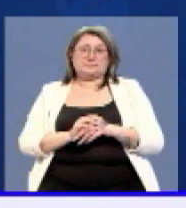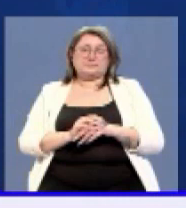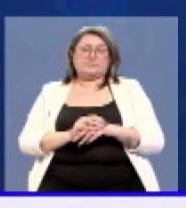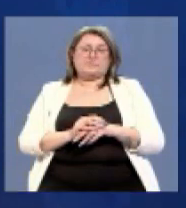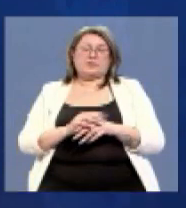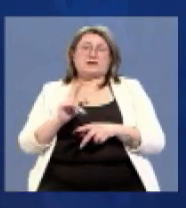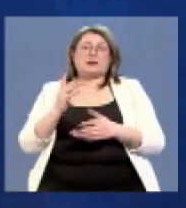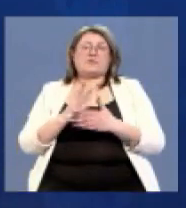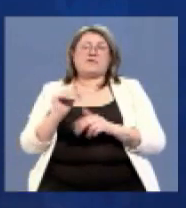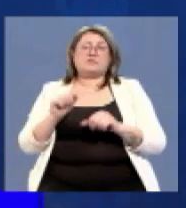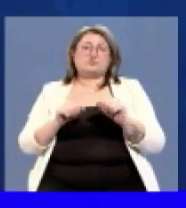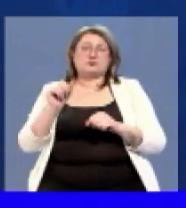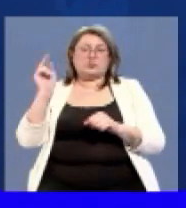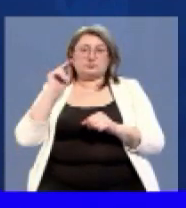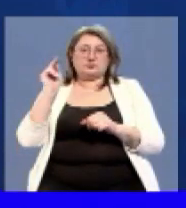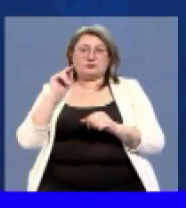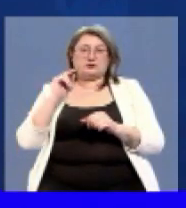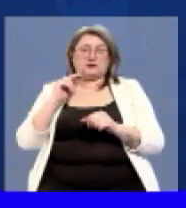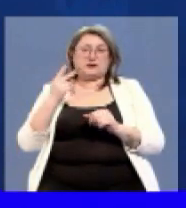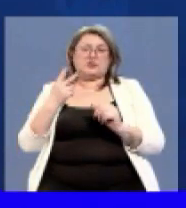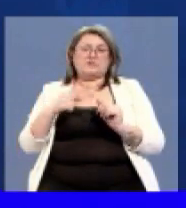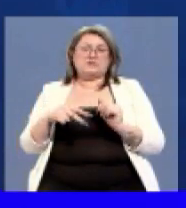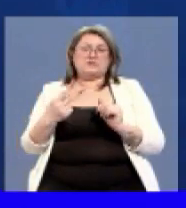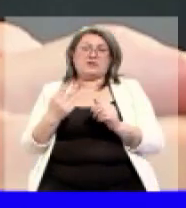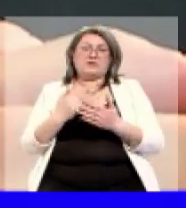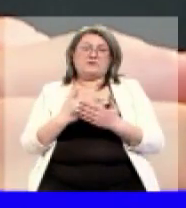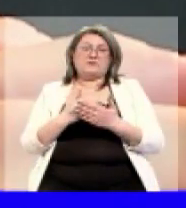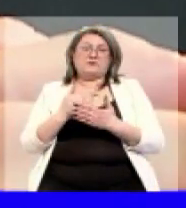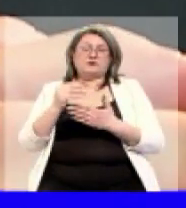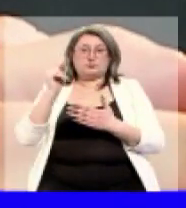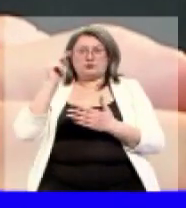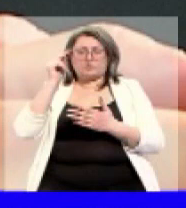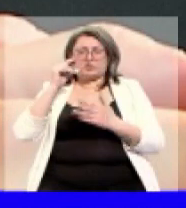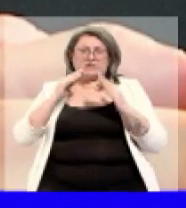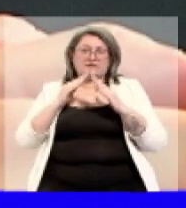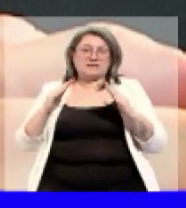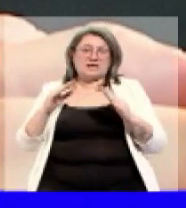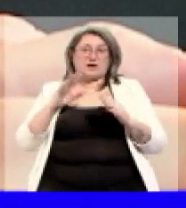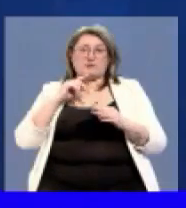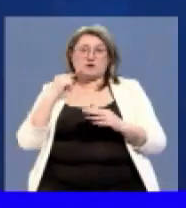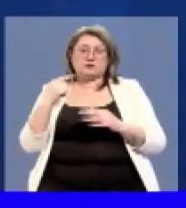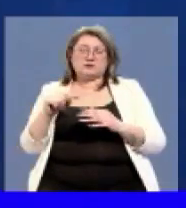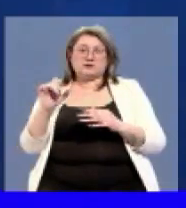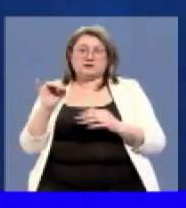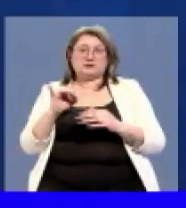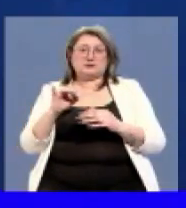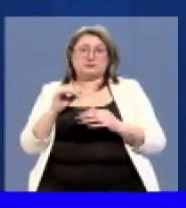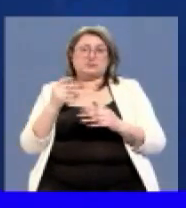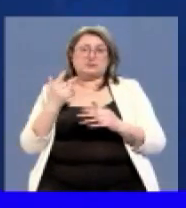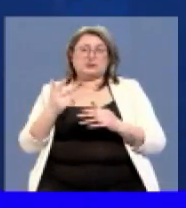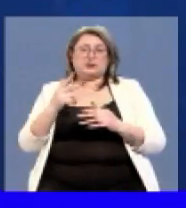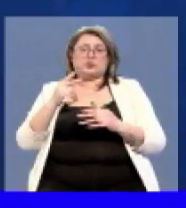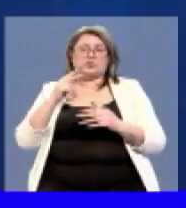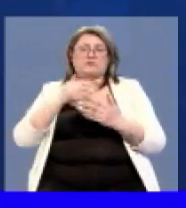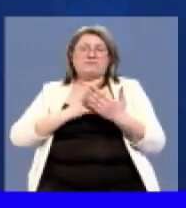орны және Түрік мемлекетінде 3 жоғары әскери оқу орнында оқу мүмкіндіктері бар. Мүмкіндіктері екі жақтан да